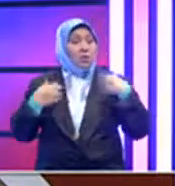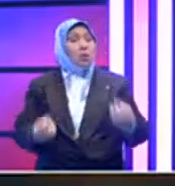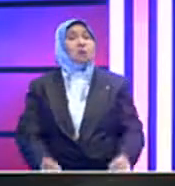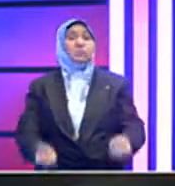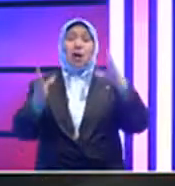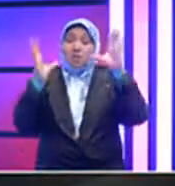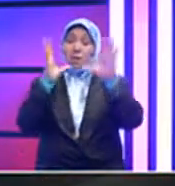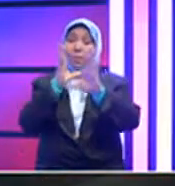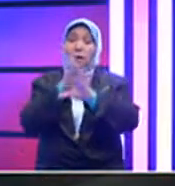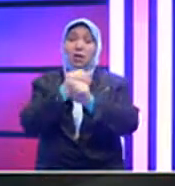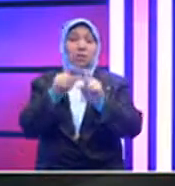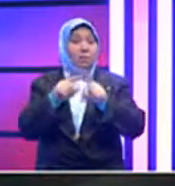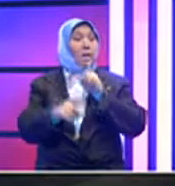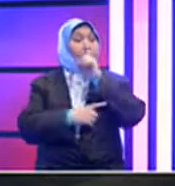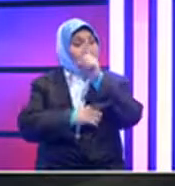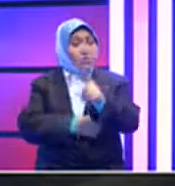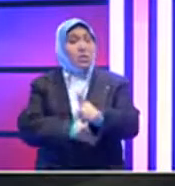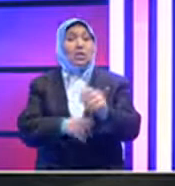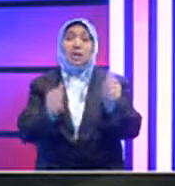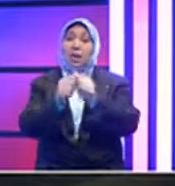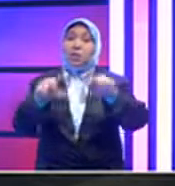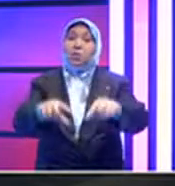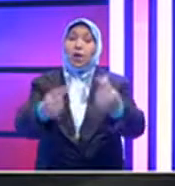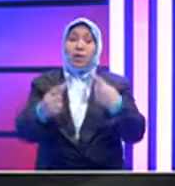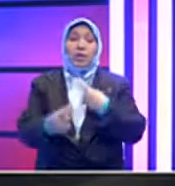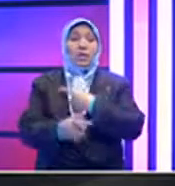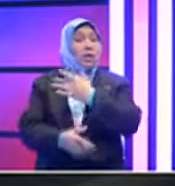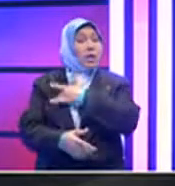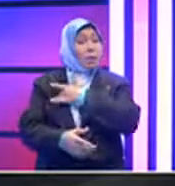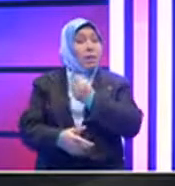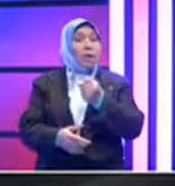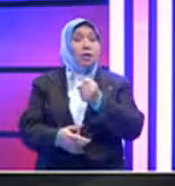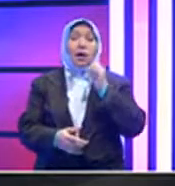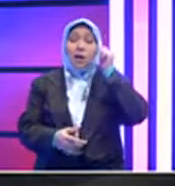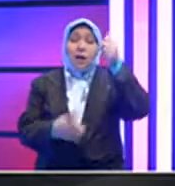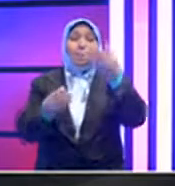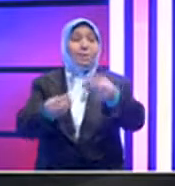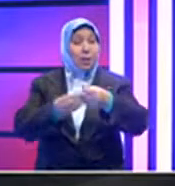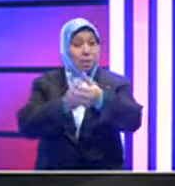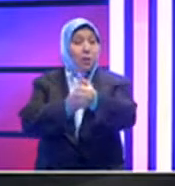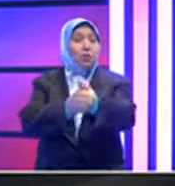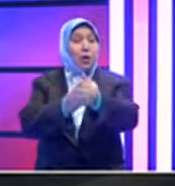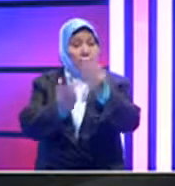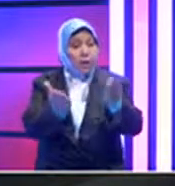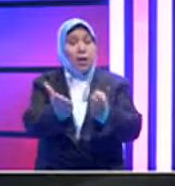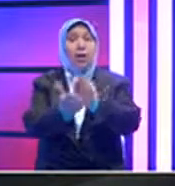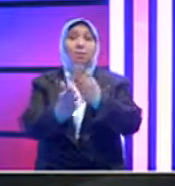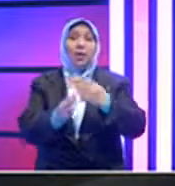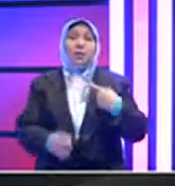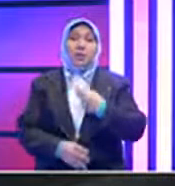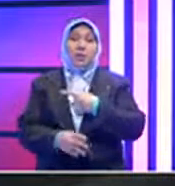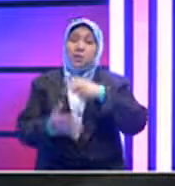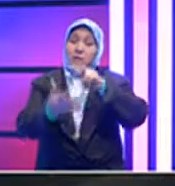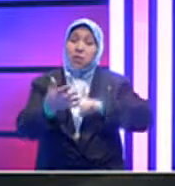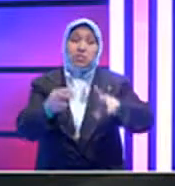cabaran nyao tetapi yang pastinya dengan Quran yang kita Iman kan ia akan memberi panduan Hidayah kepada kepada kita kita